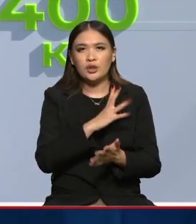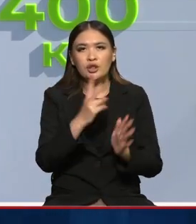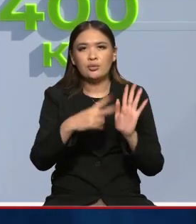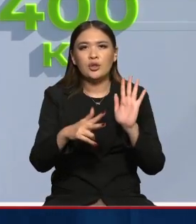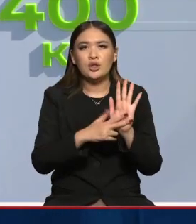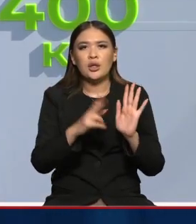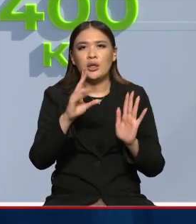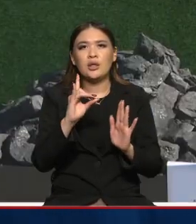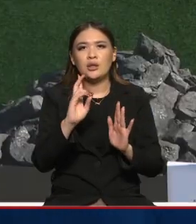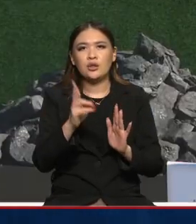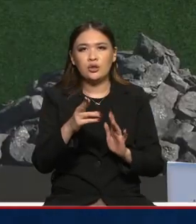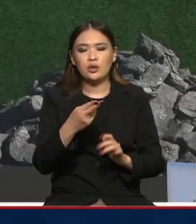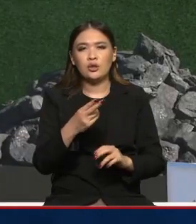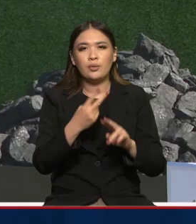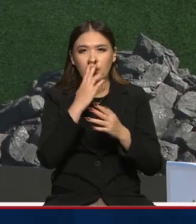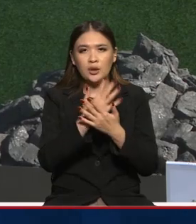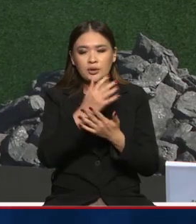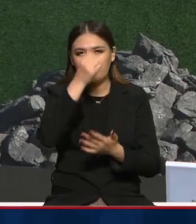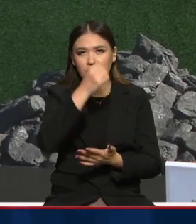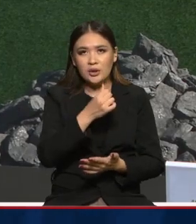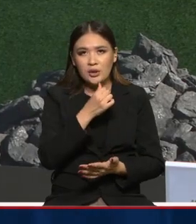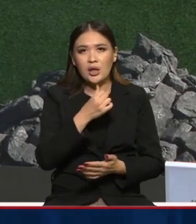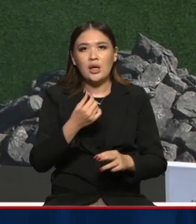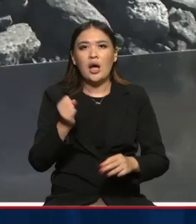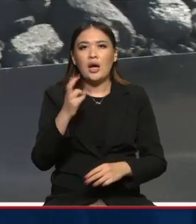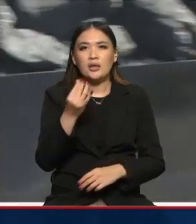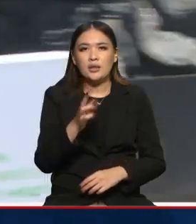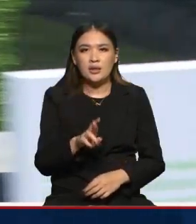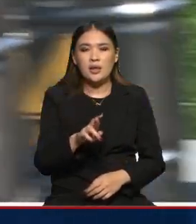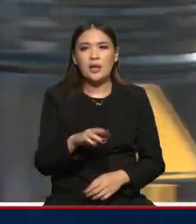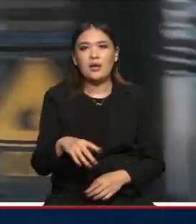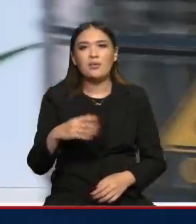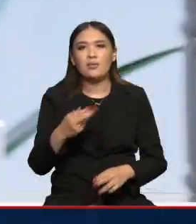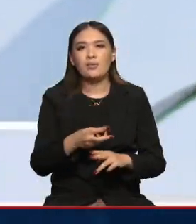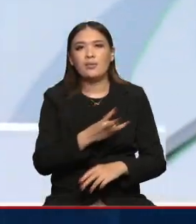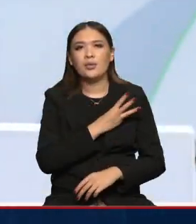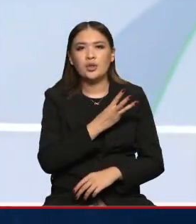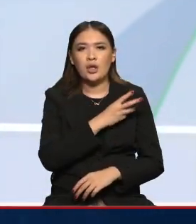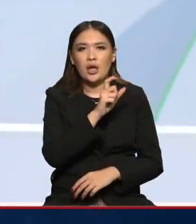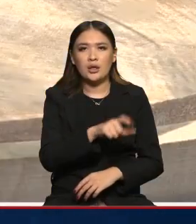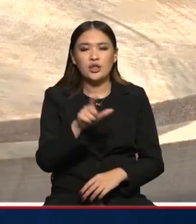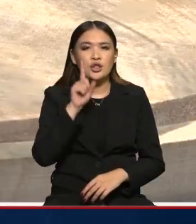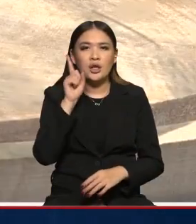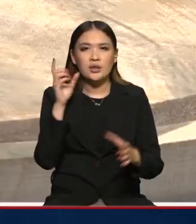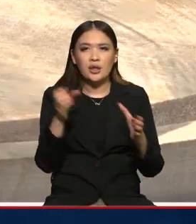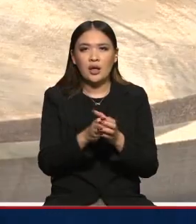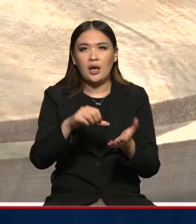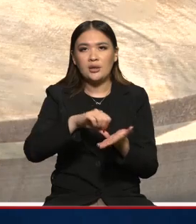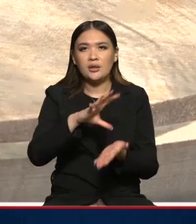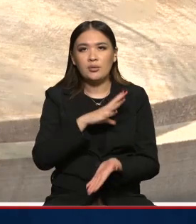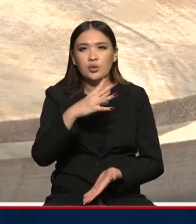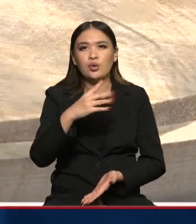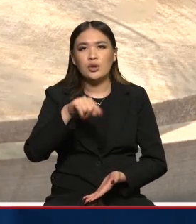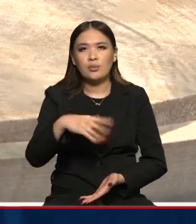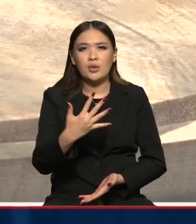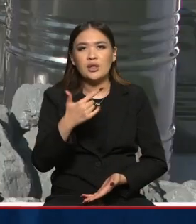28 қыркүйек атом саласы қызметкерлерінің күніне орайластырылған акцияға белсенді жастар қатысты. Іс-шарада 4-5 грамм